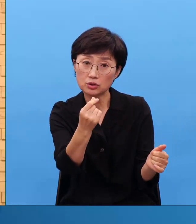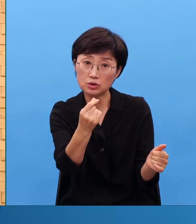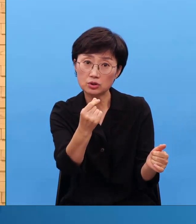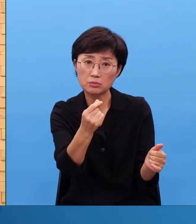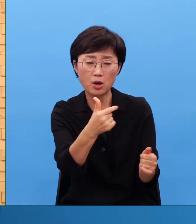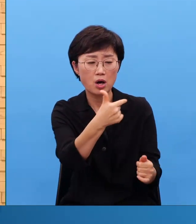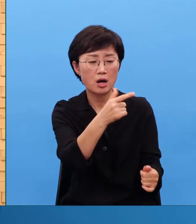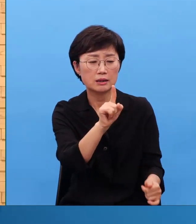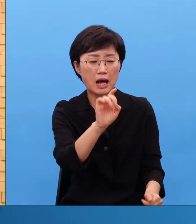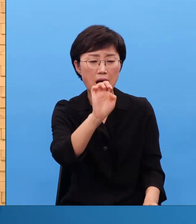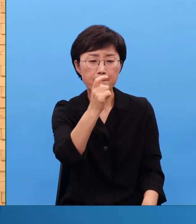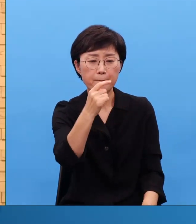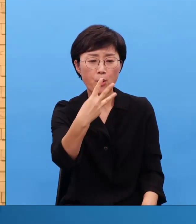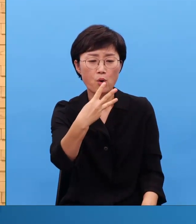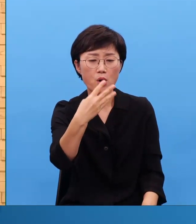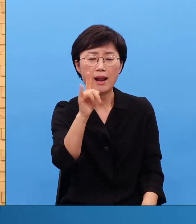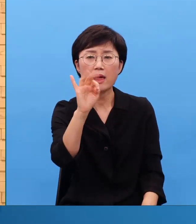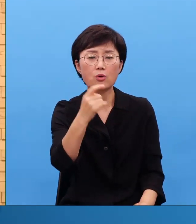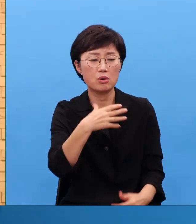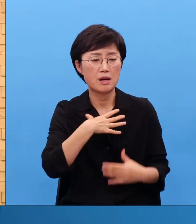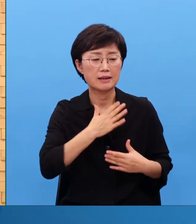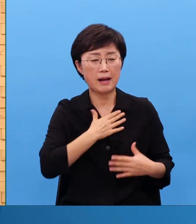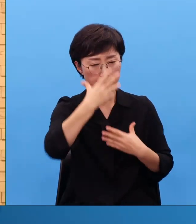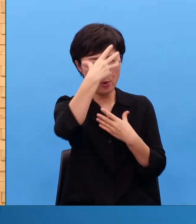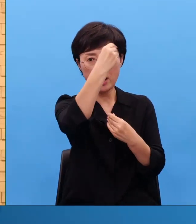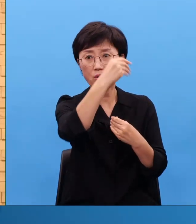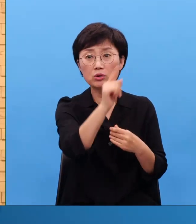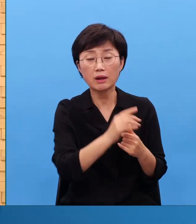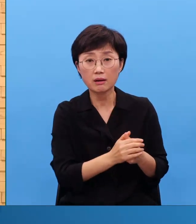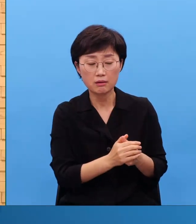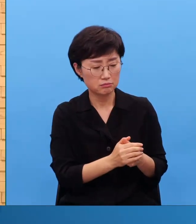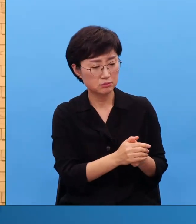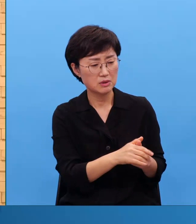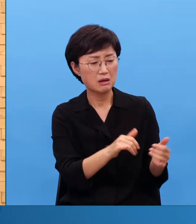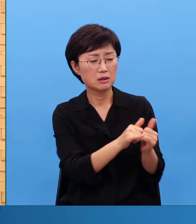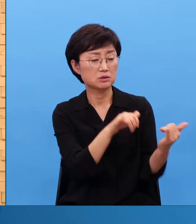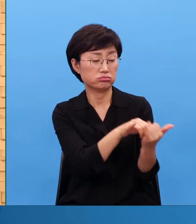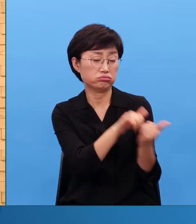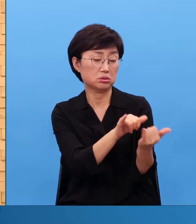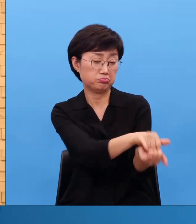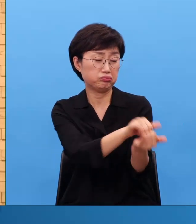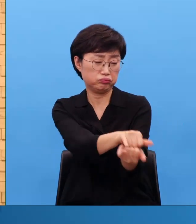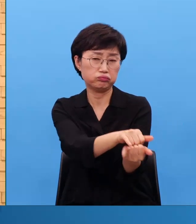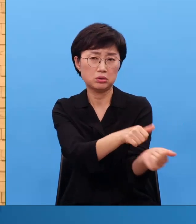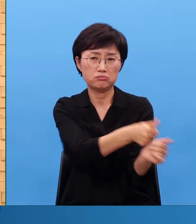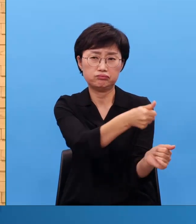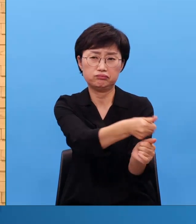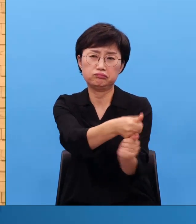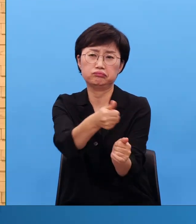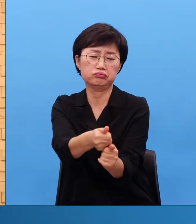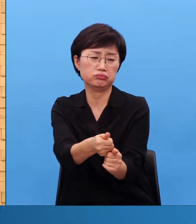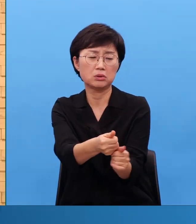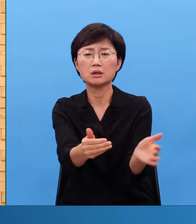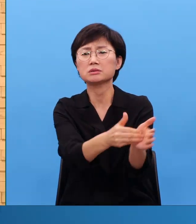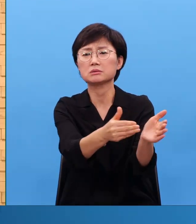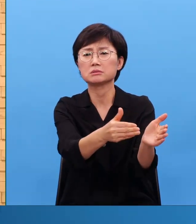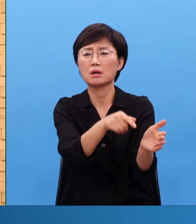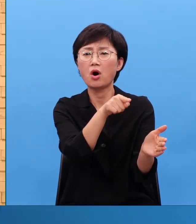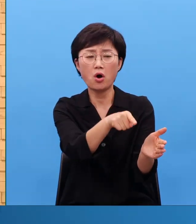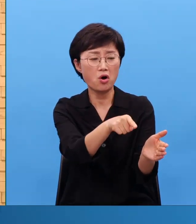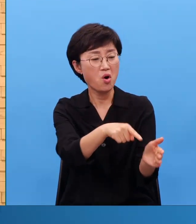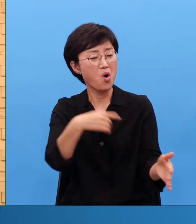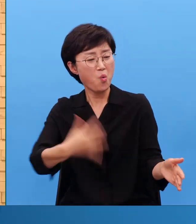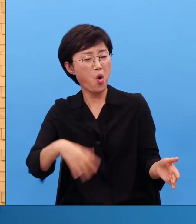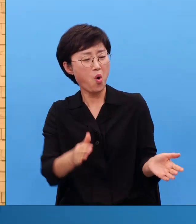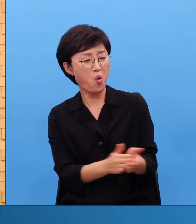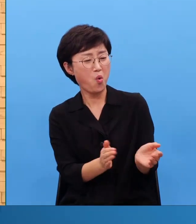all heroes like Napoleon, what did he do other than kill people? 그래가지고 나중엔 저 센타 헬레나인가 섬 가가지고 거기서